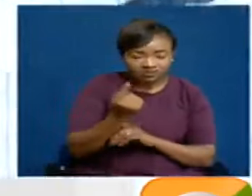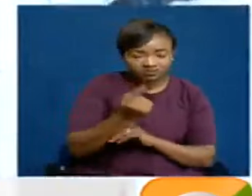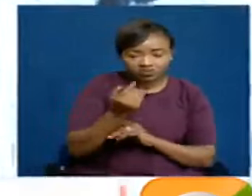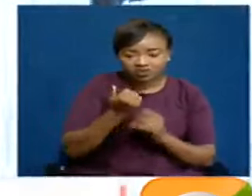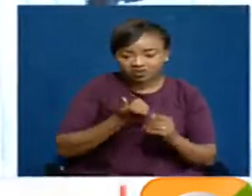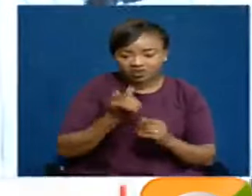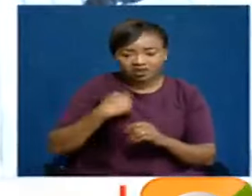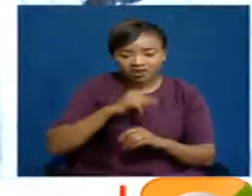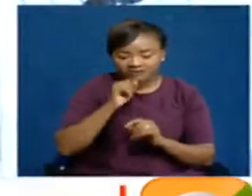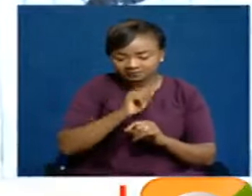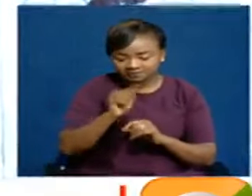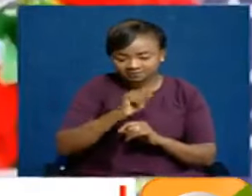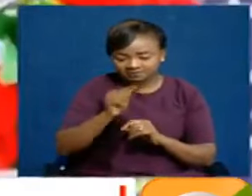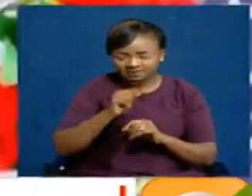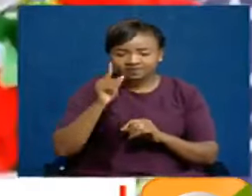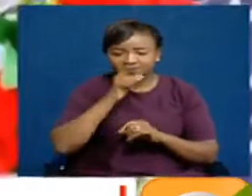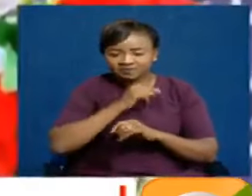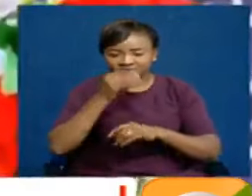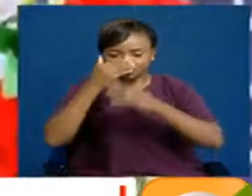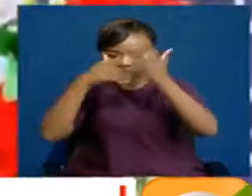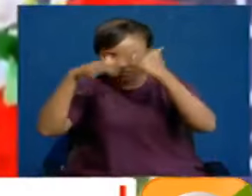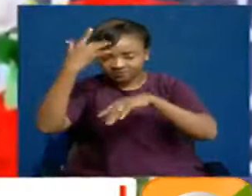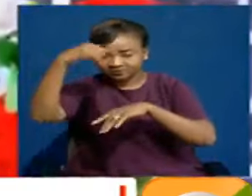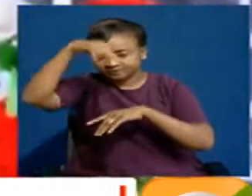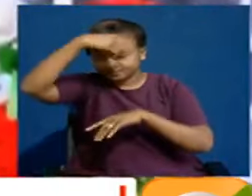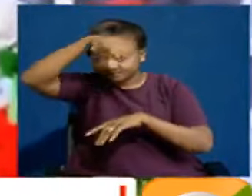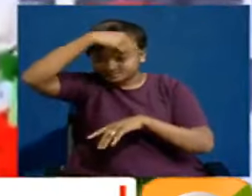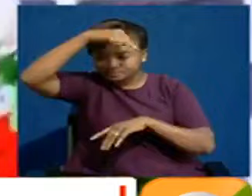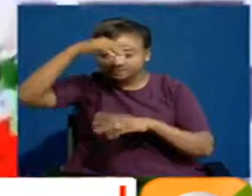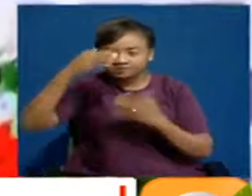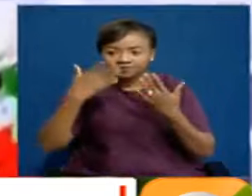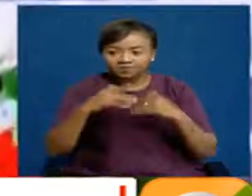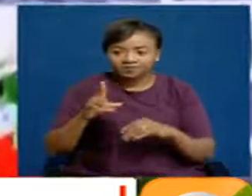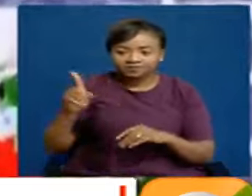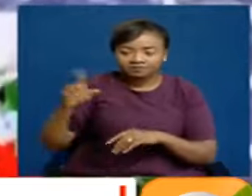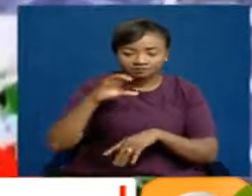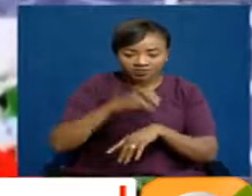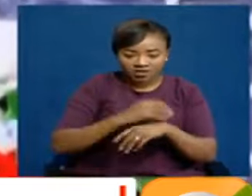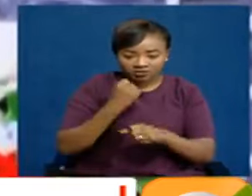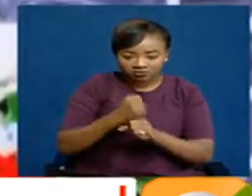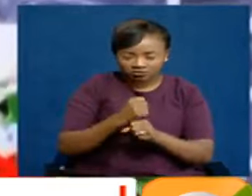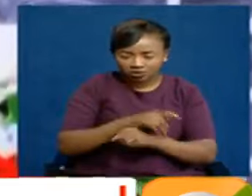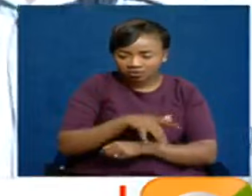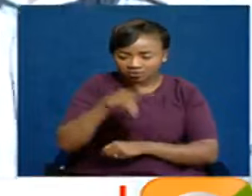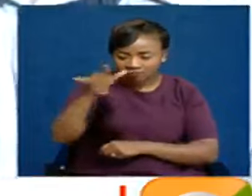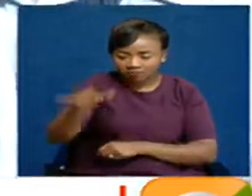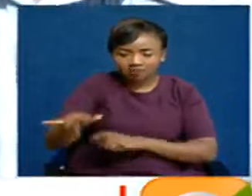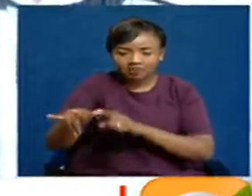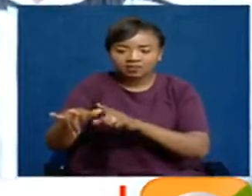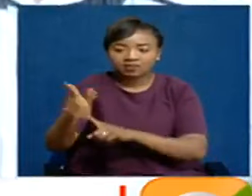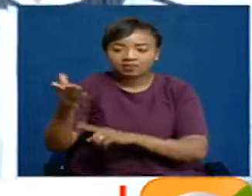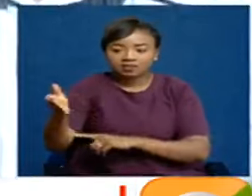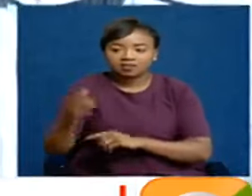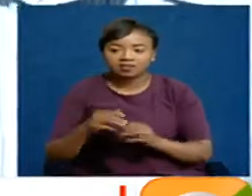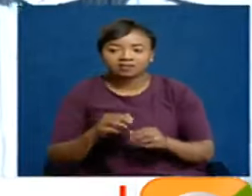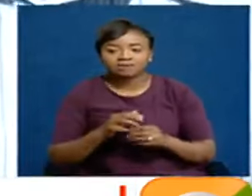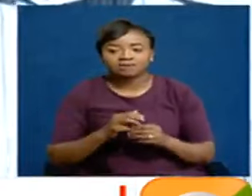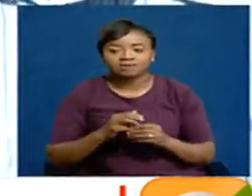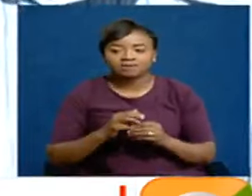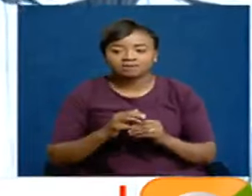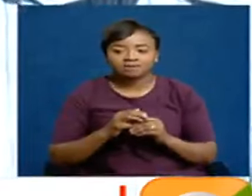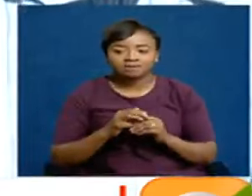university, akafanya, akagraduate. Hiyo kazi alipata ni kazi alikuwa anaulizia, akasikia kuna